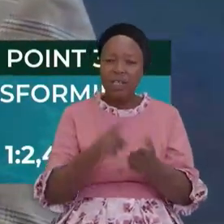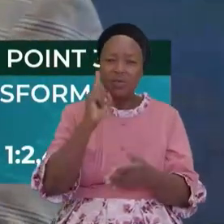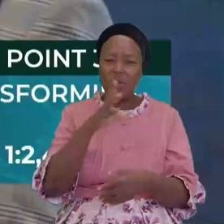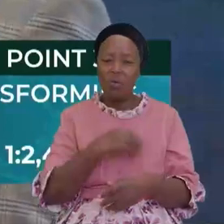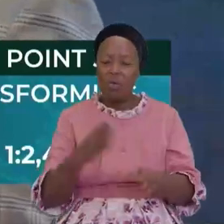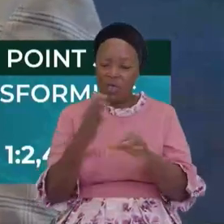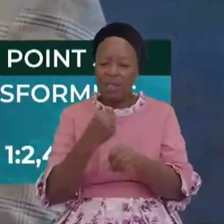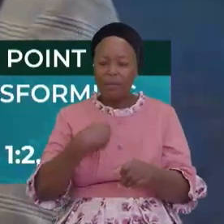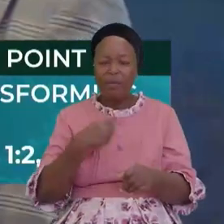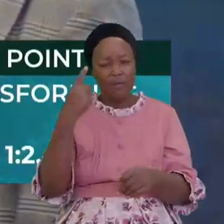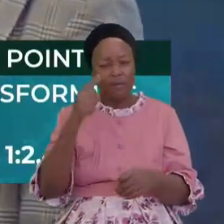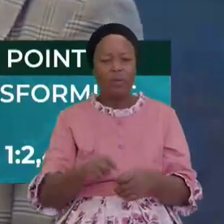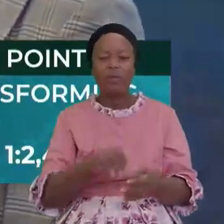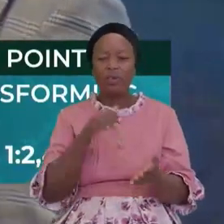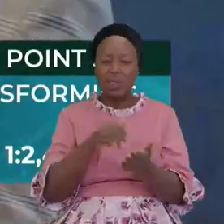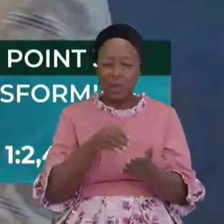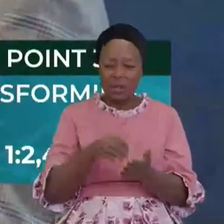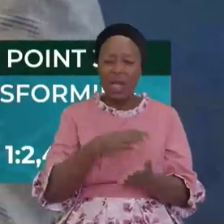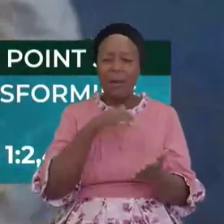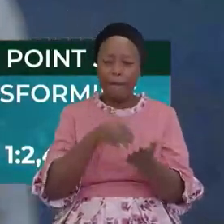j'ai eu le salut du péché.